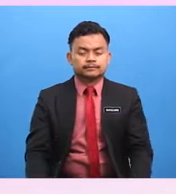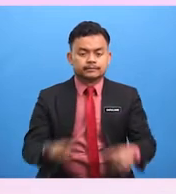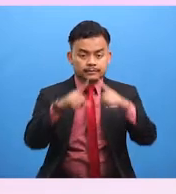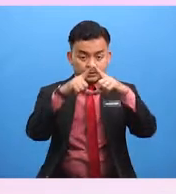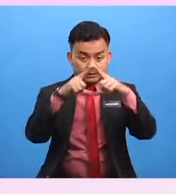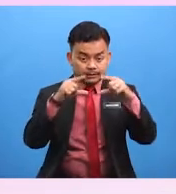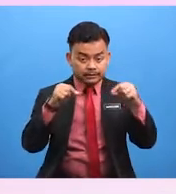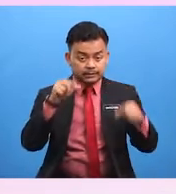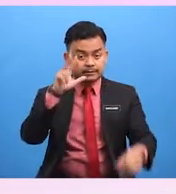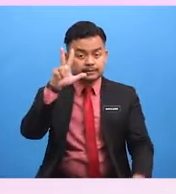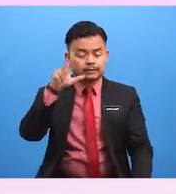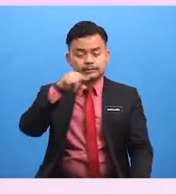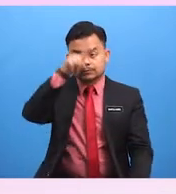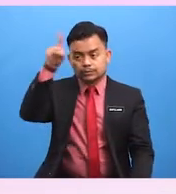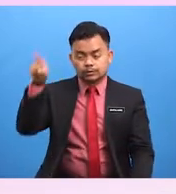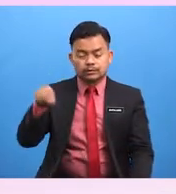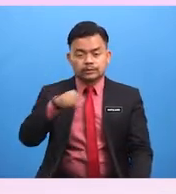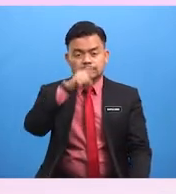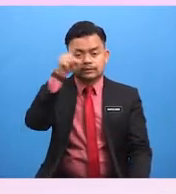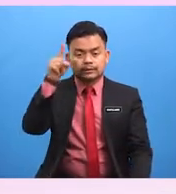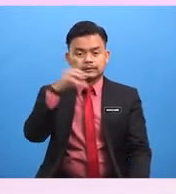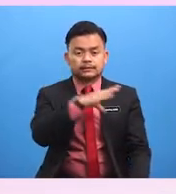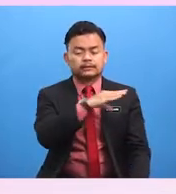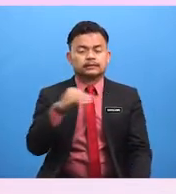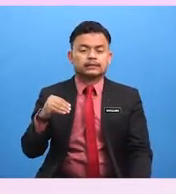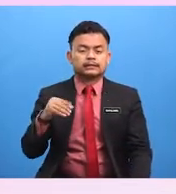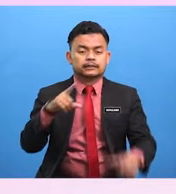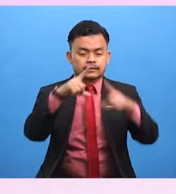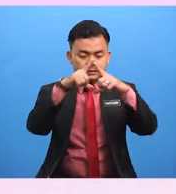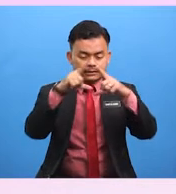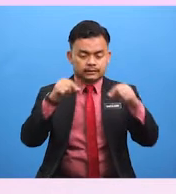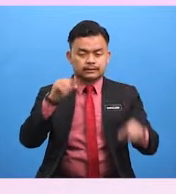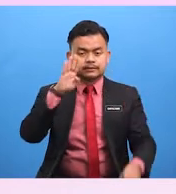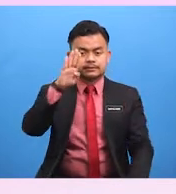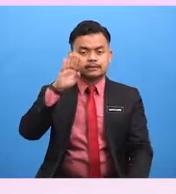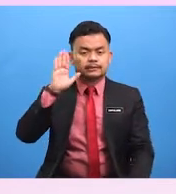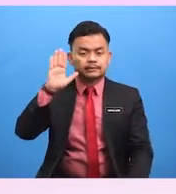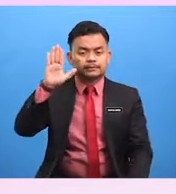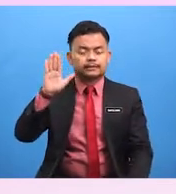3, bulatan dan segi 4 tepat.